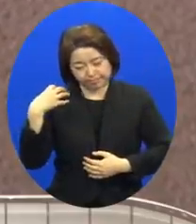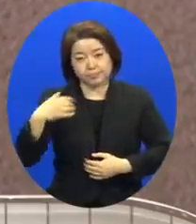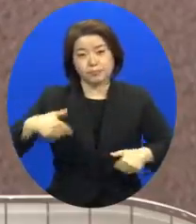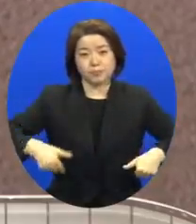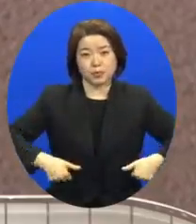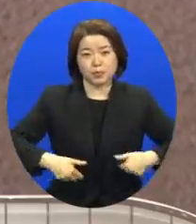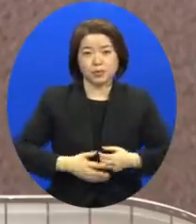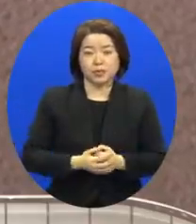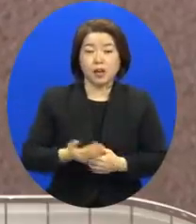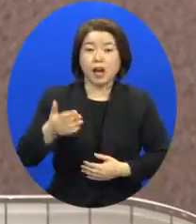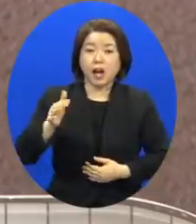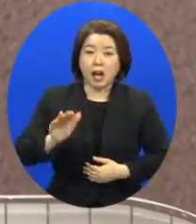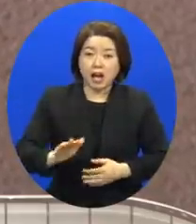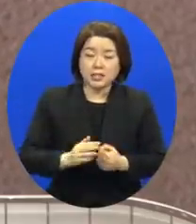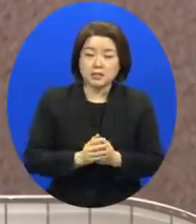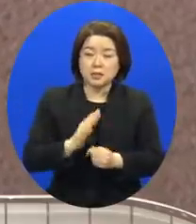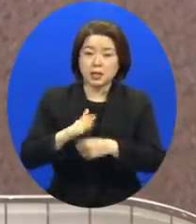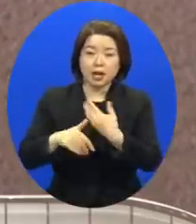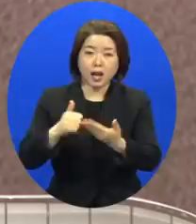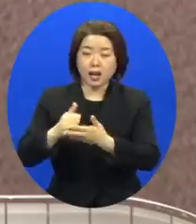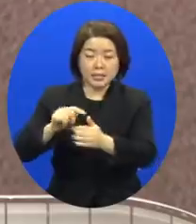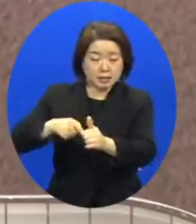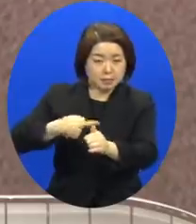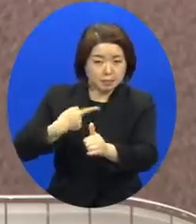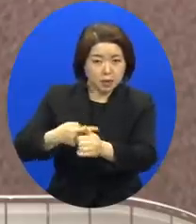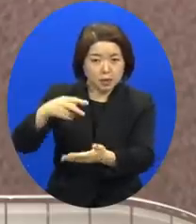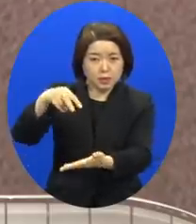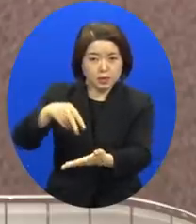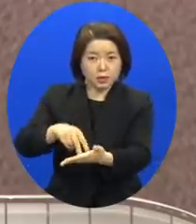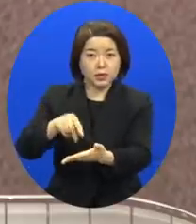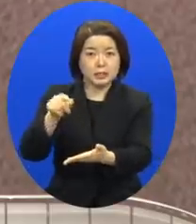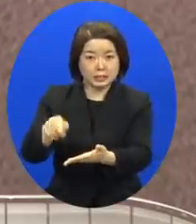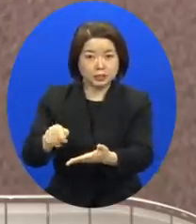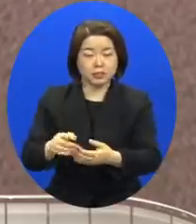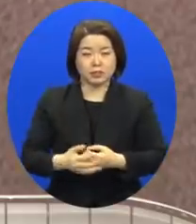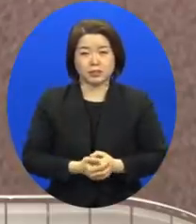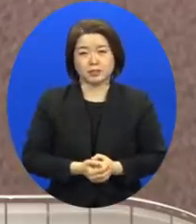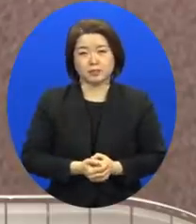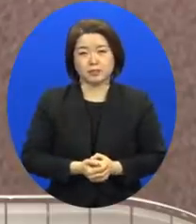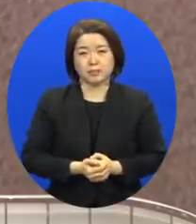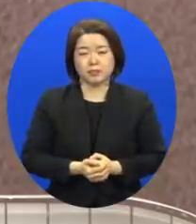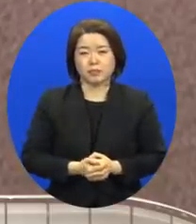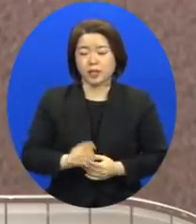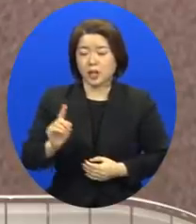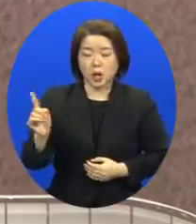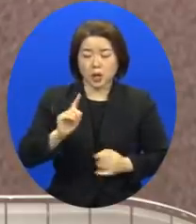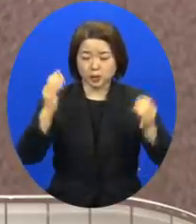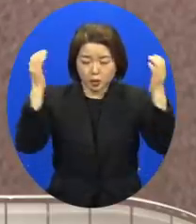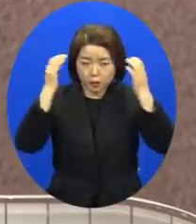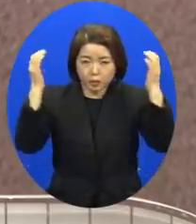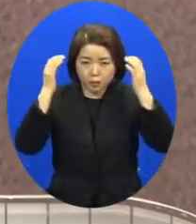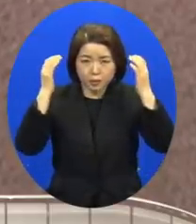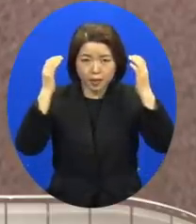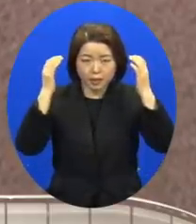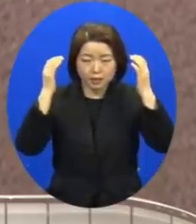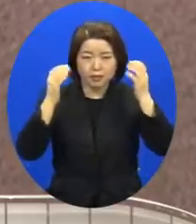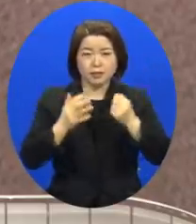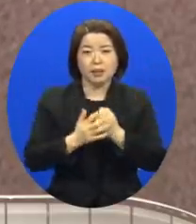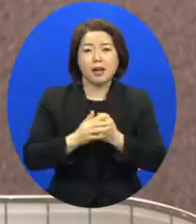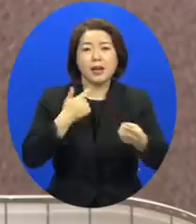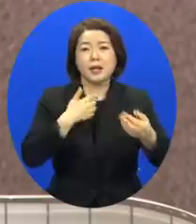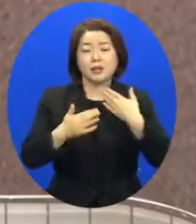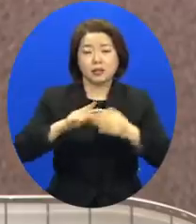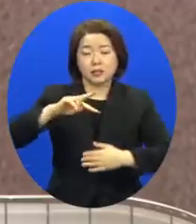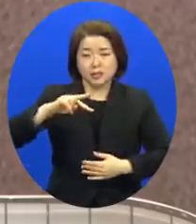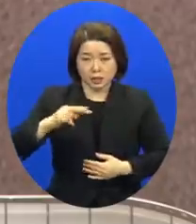여러분 하나님의 편 후 편에 서는 것이 어떤 고난을 겪는다